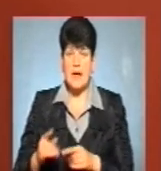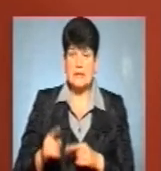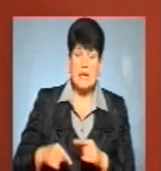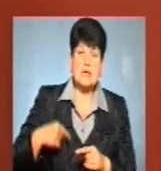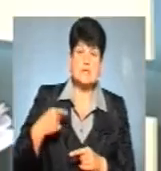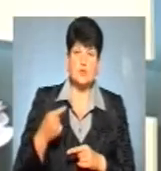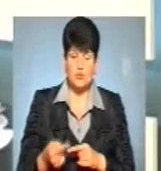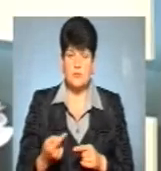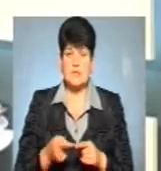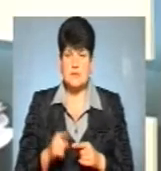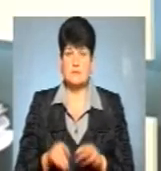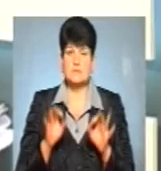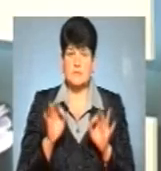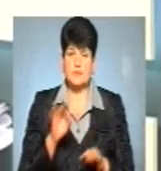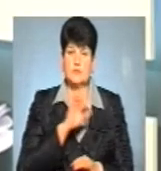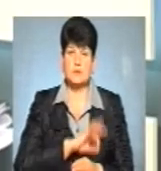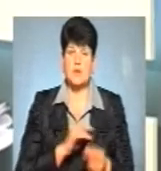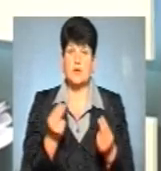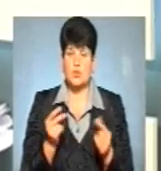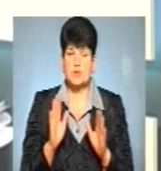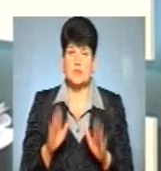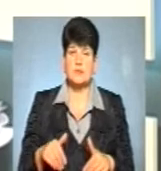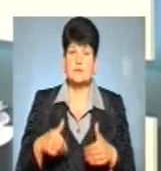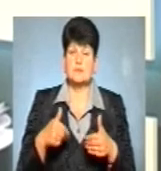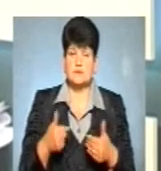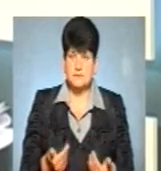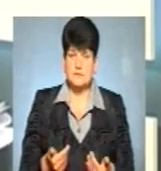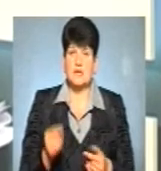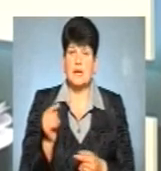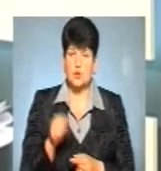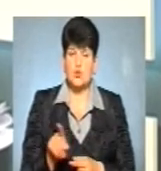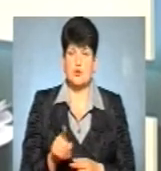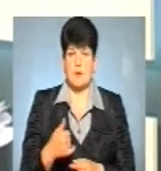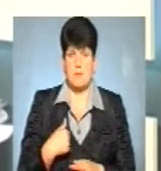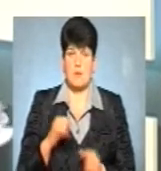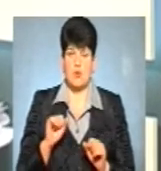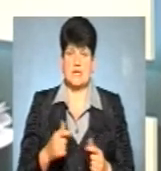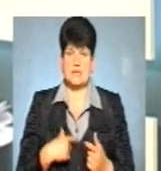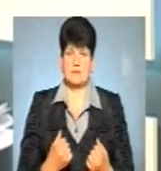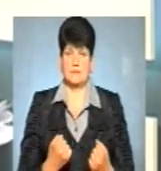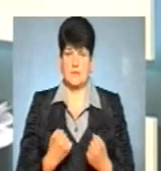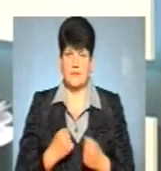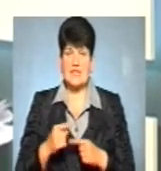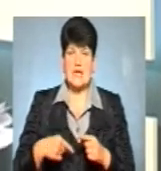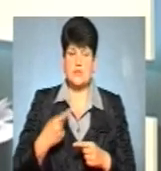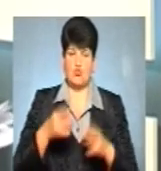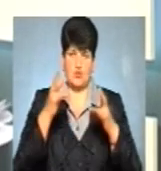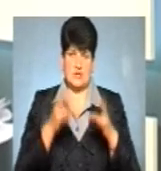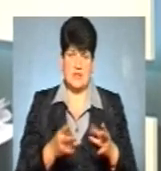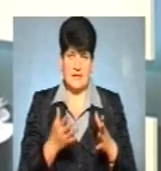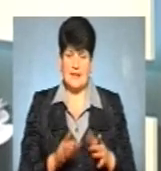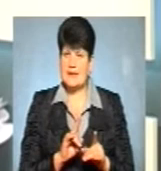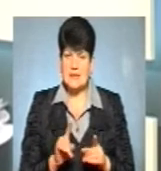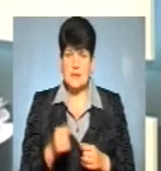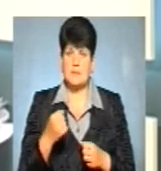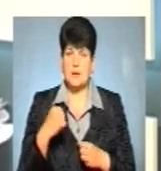є раціональне використання коштів, які прийдуть для того, щоб ми могли себе убезпечити від наступної стихії. Не тільки побороти